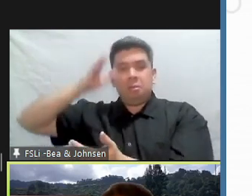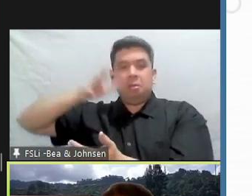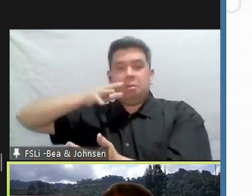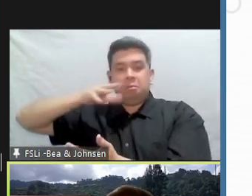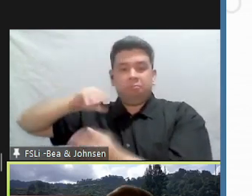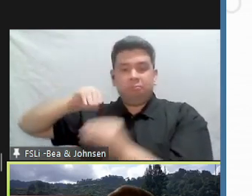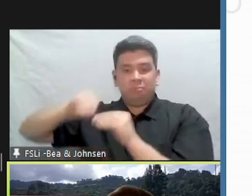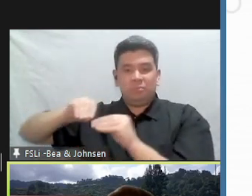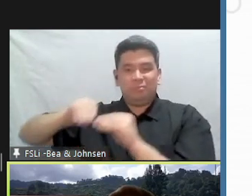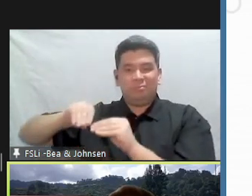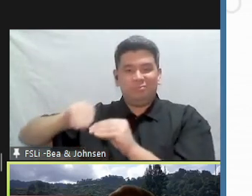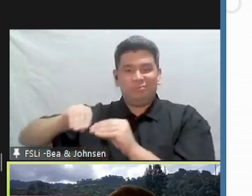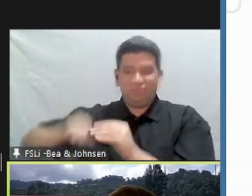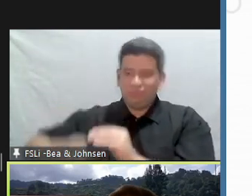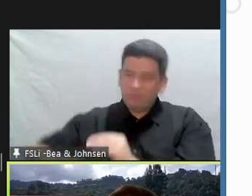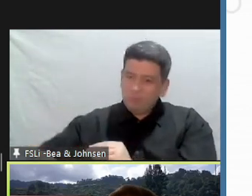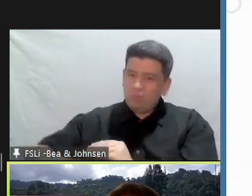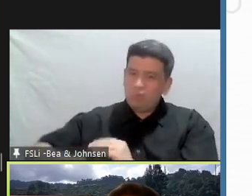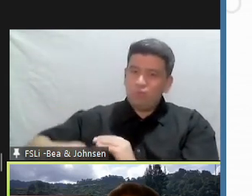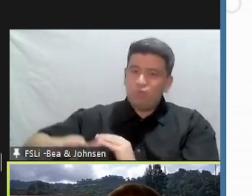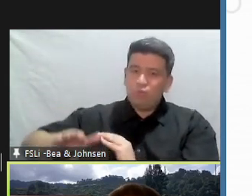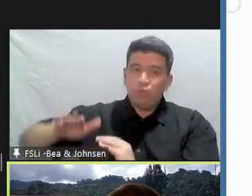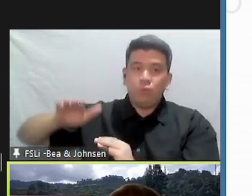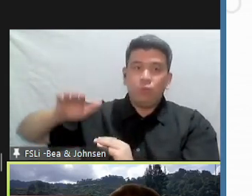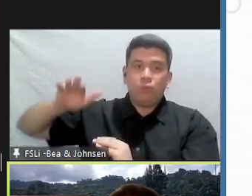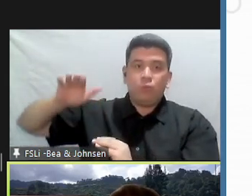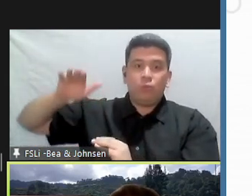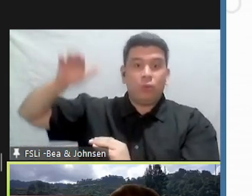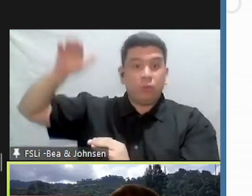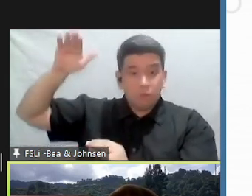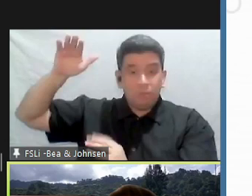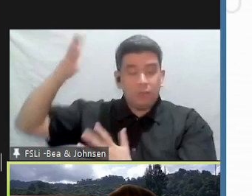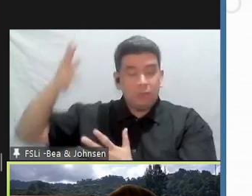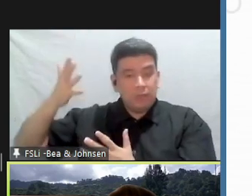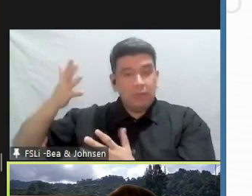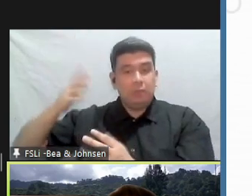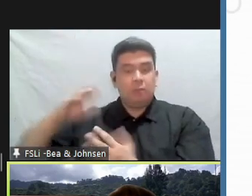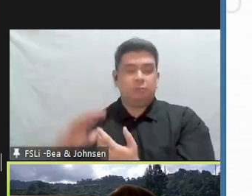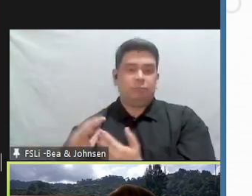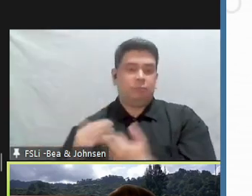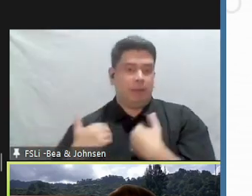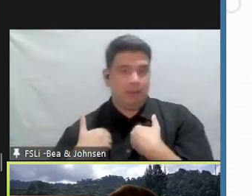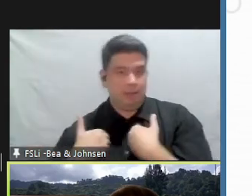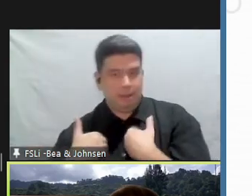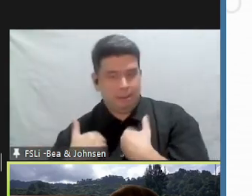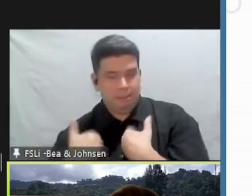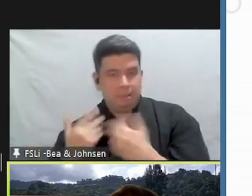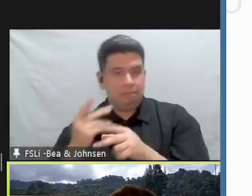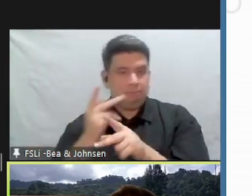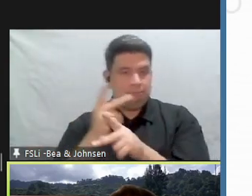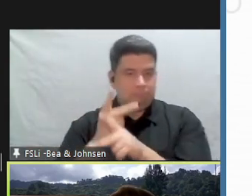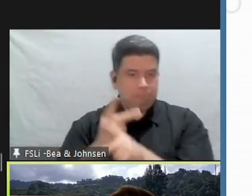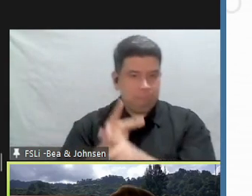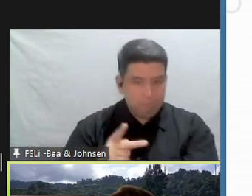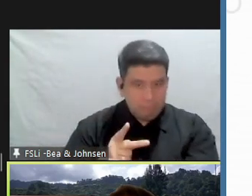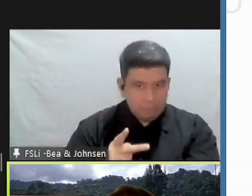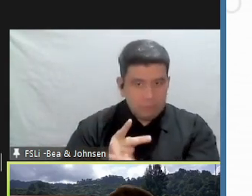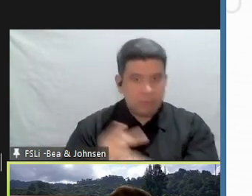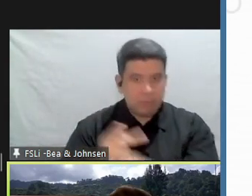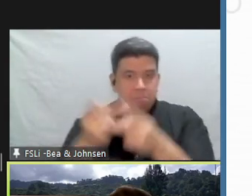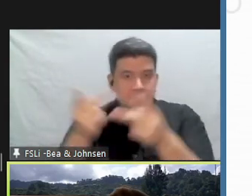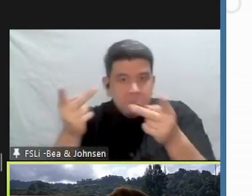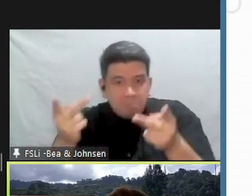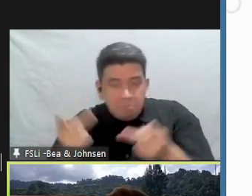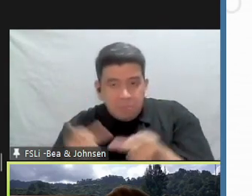sa buhay, paano magtanim, paano mangalaga ng mga ng kagubatan. So ito po